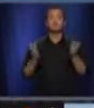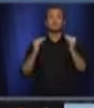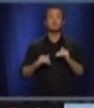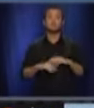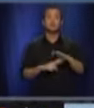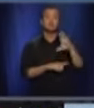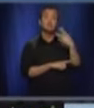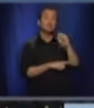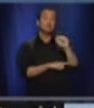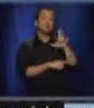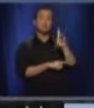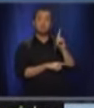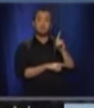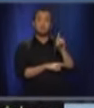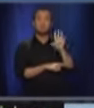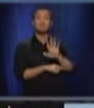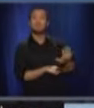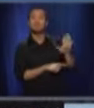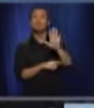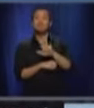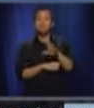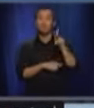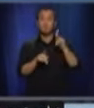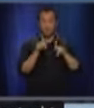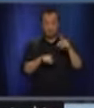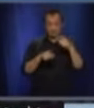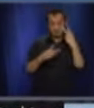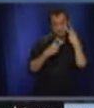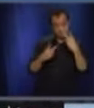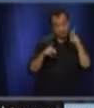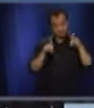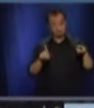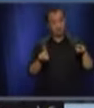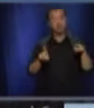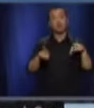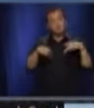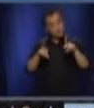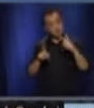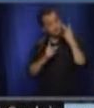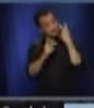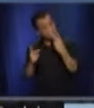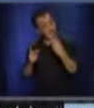les CHSLD, les seules visites qui seront autorisées